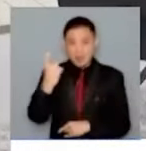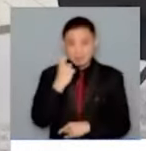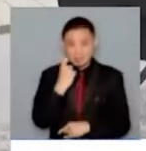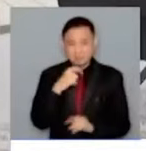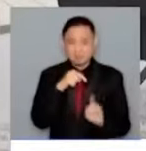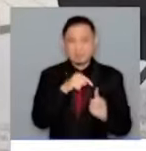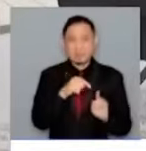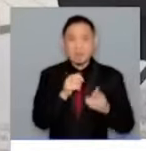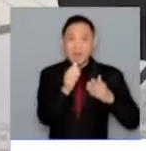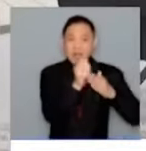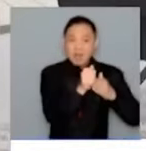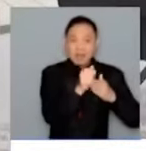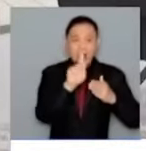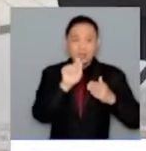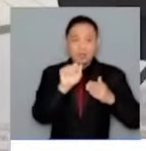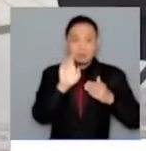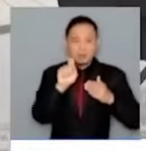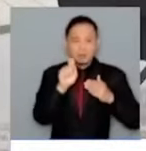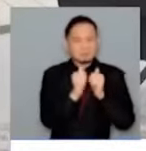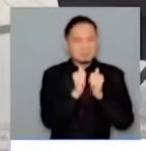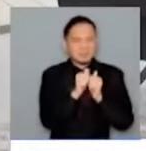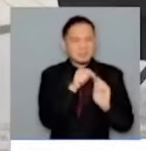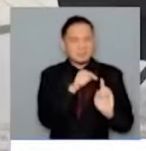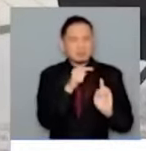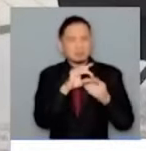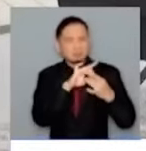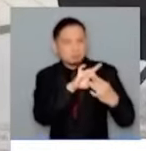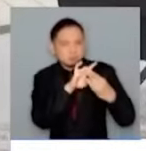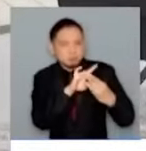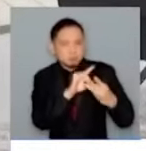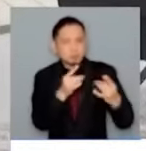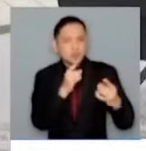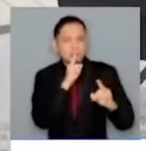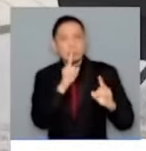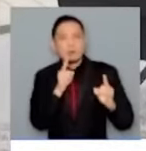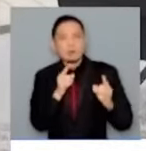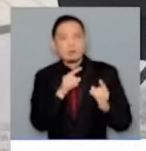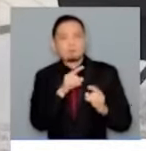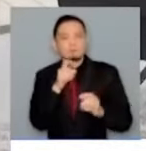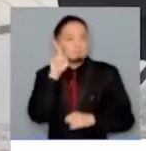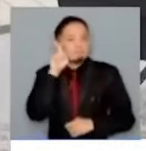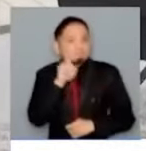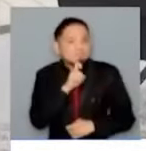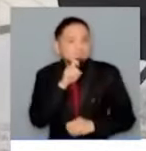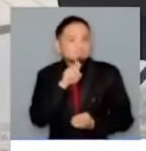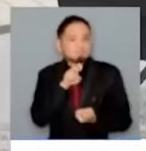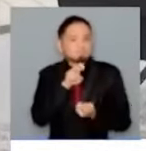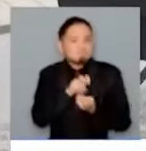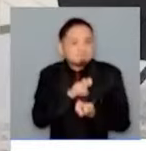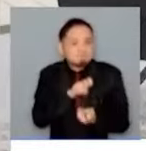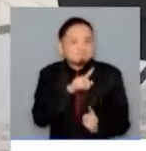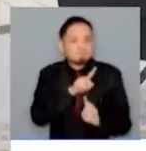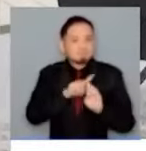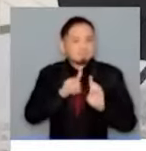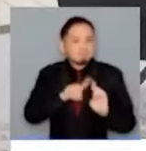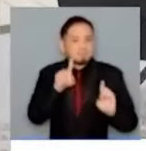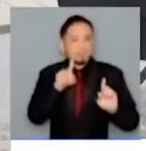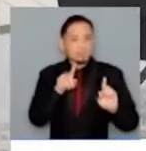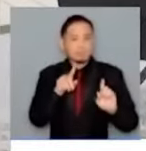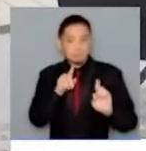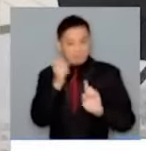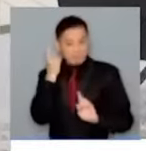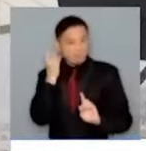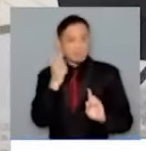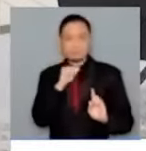taong nakikipagrelasyon, nakikiapid, nakikipagtalik sa isang taong hindi nila legal na asawa. Hindi rin